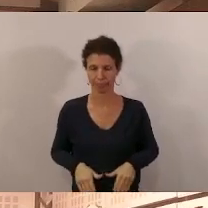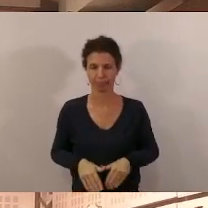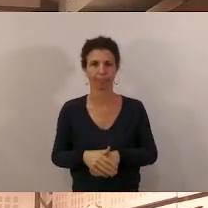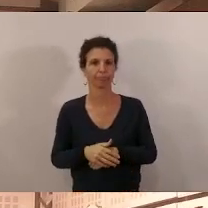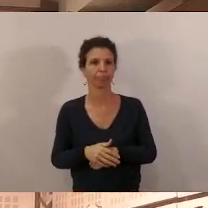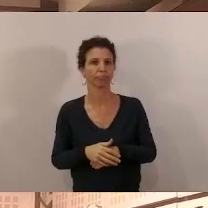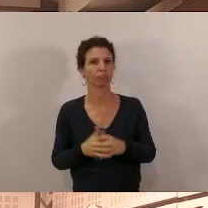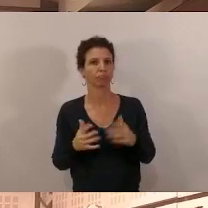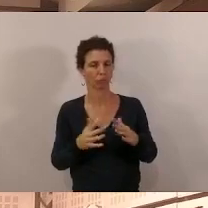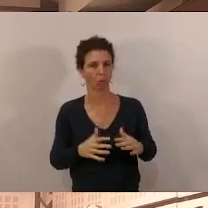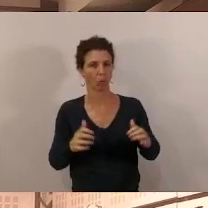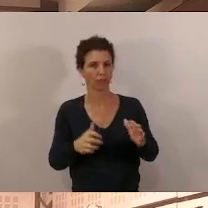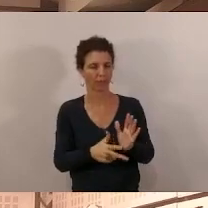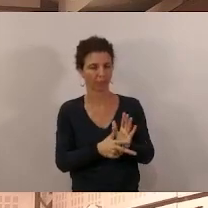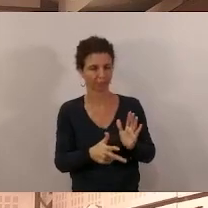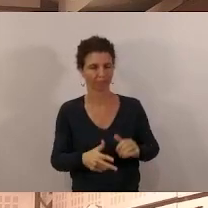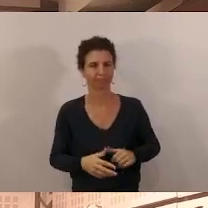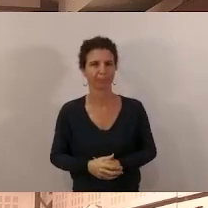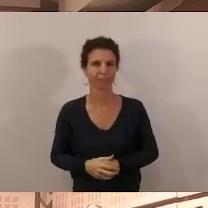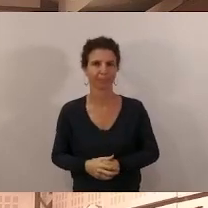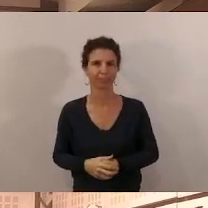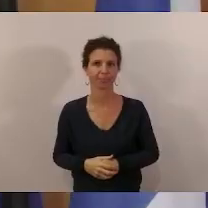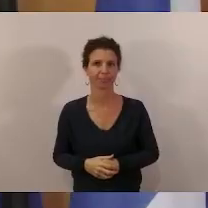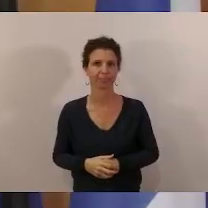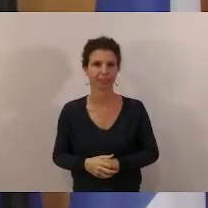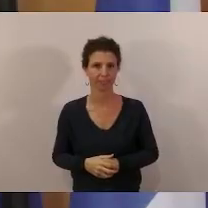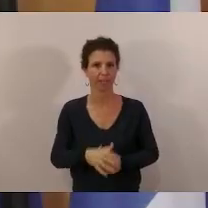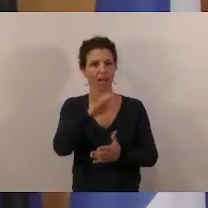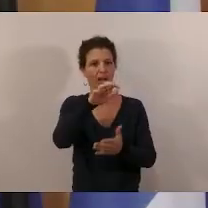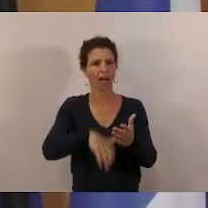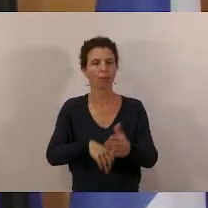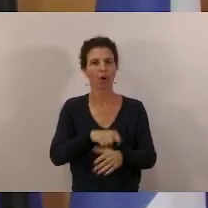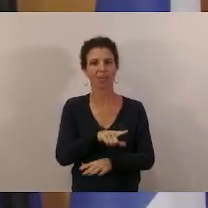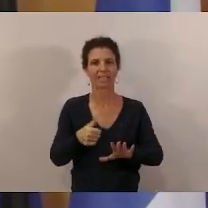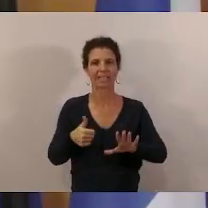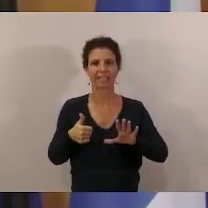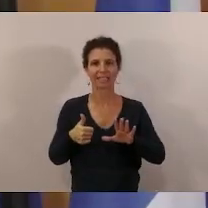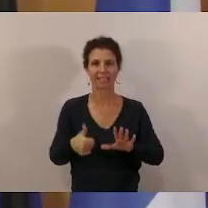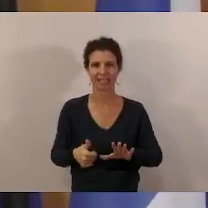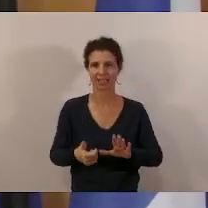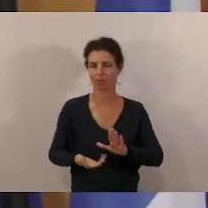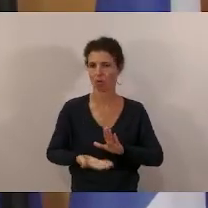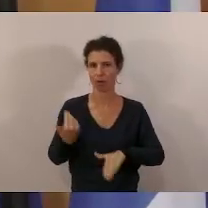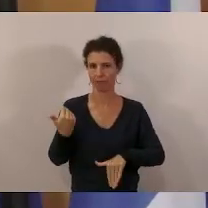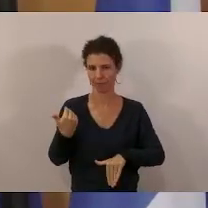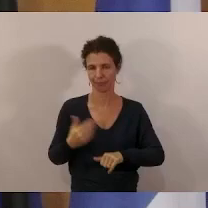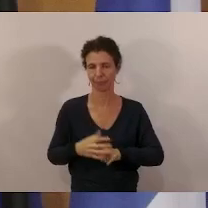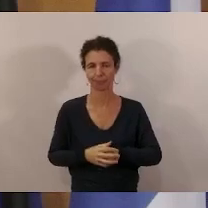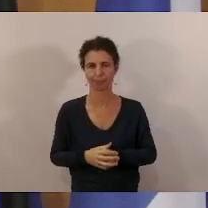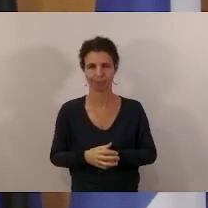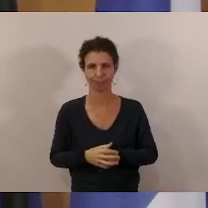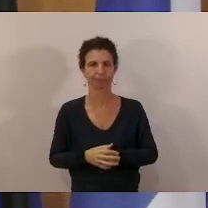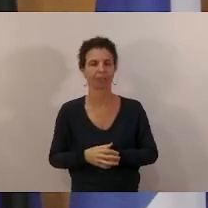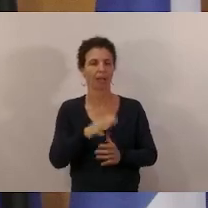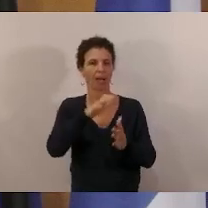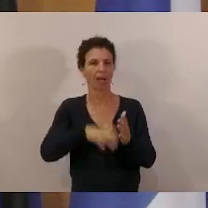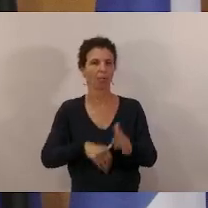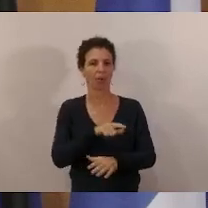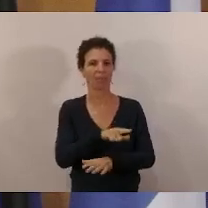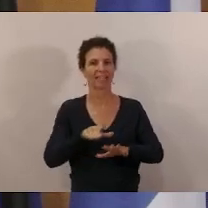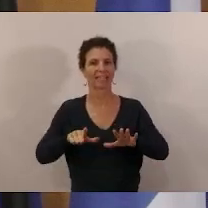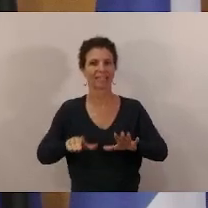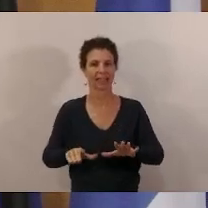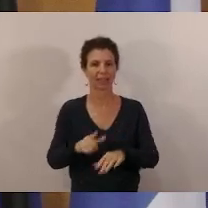Avis favorable du Conseil. Le rapport 26 est retiré. Le rapport 27,